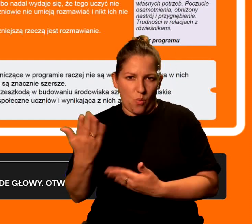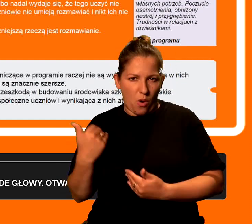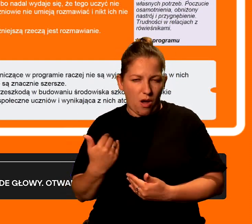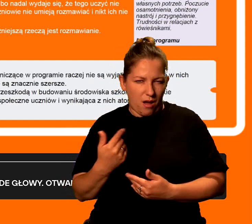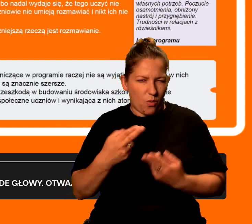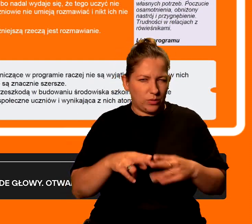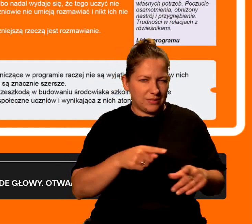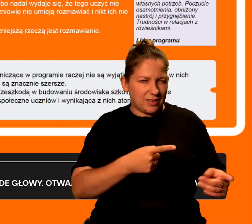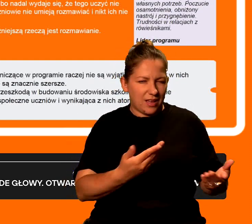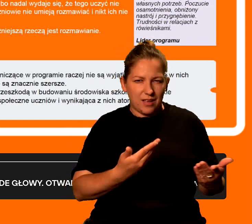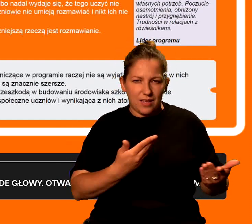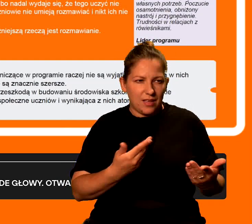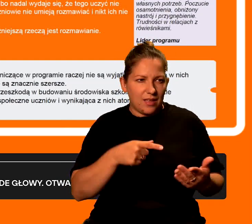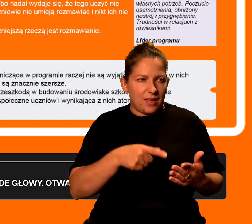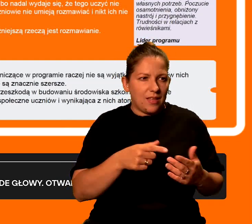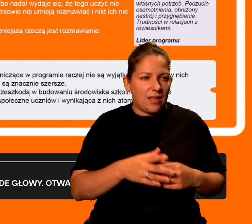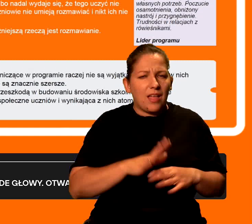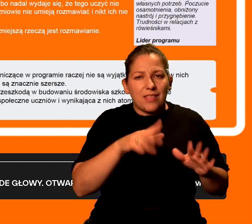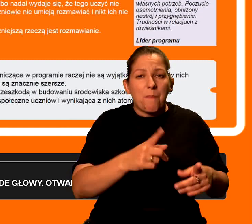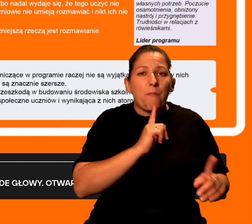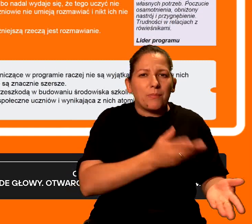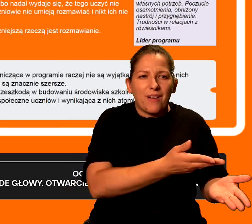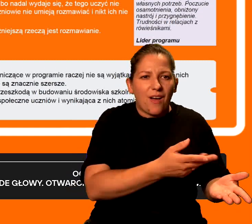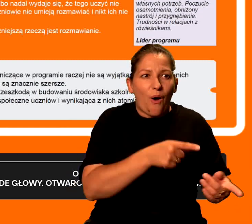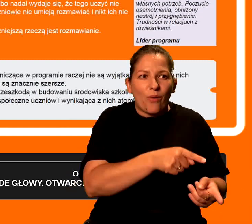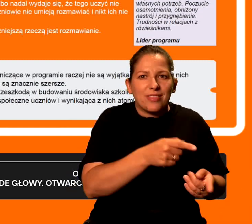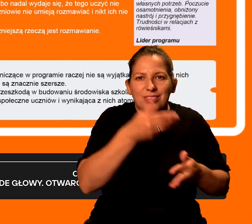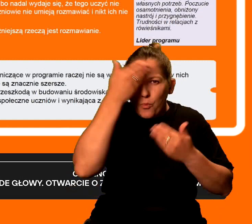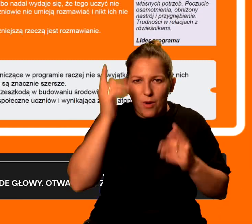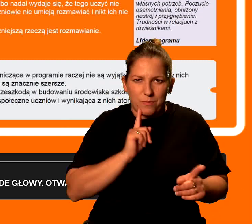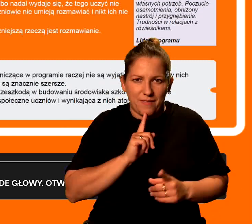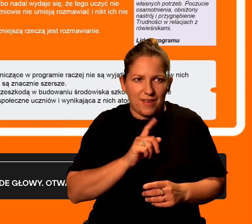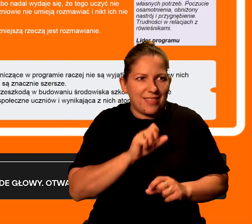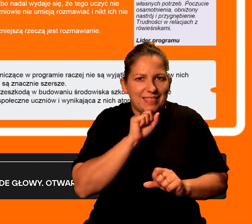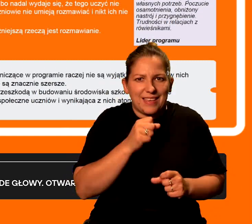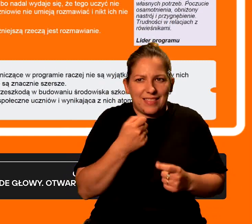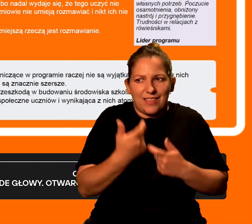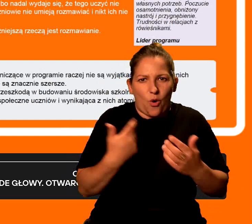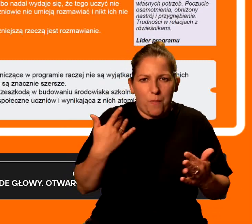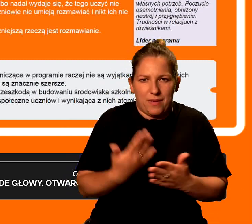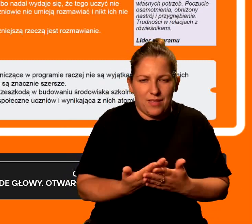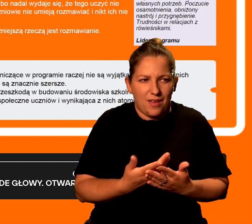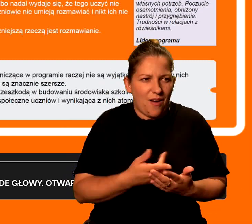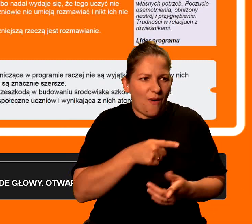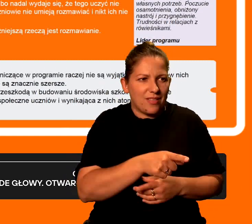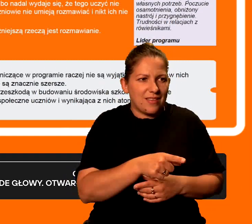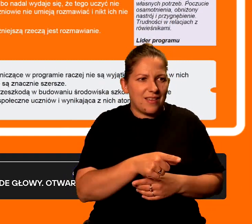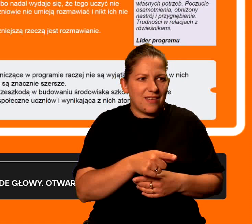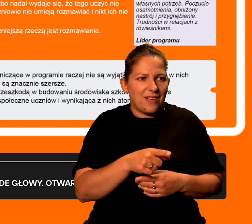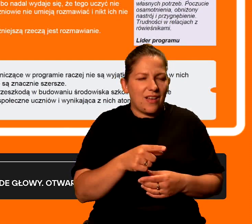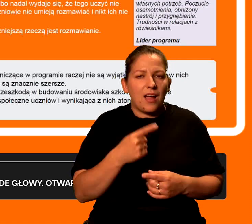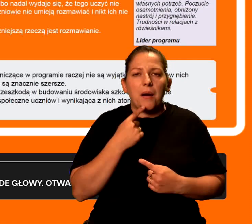to jest tak, że my myślimy, okej, to niech oni porozmawiają. Nie, oni nie umieją. Oni tego nigdy nie robili. Oni się do siebie